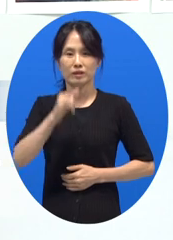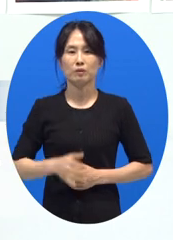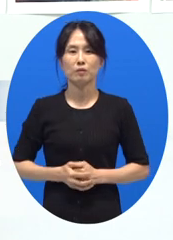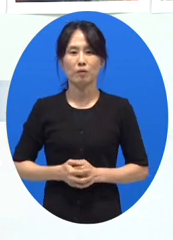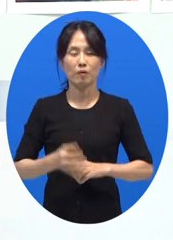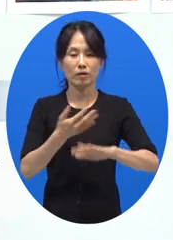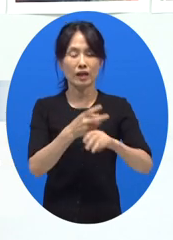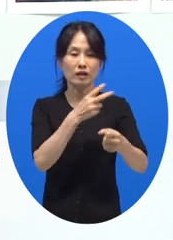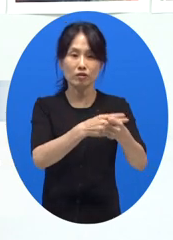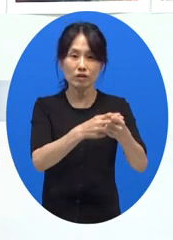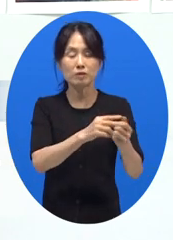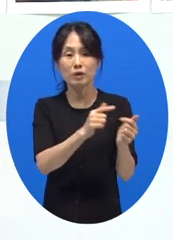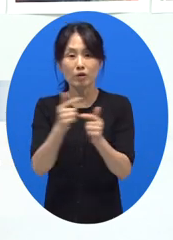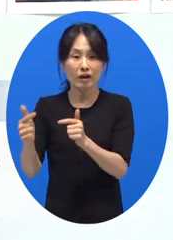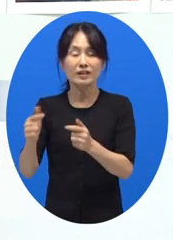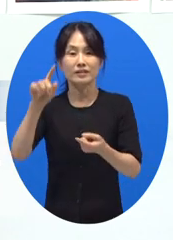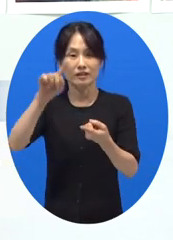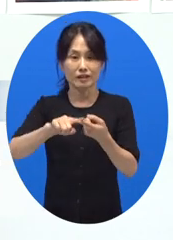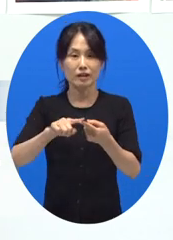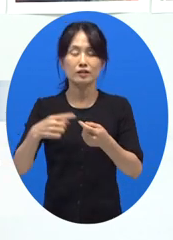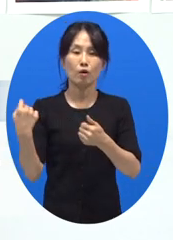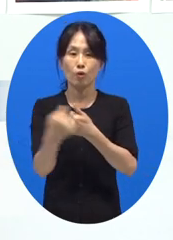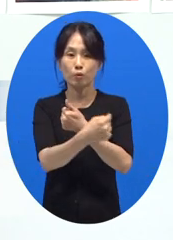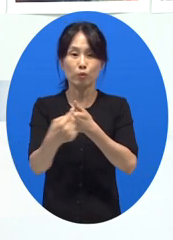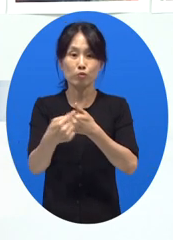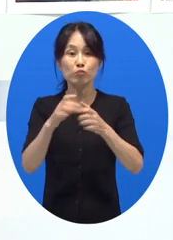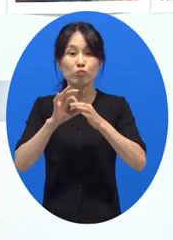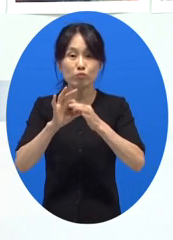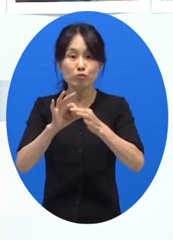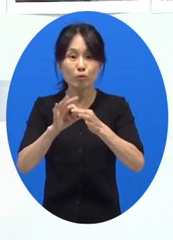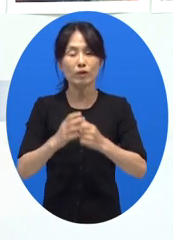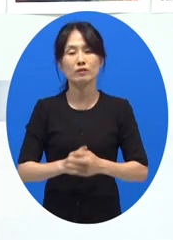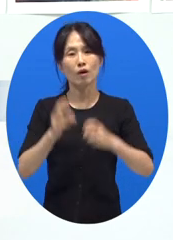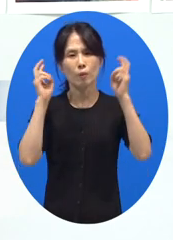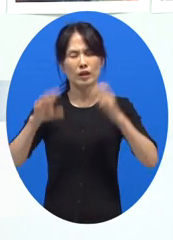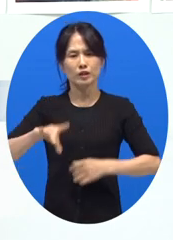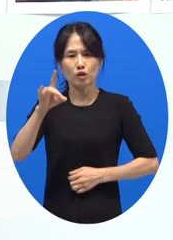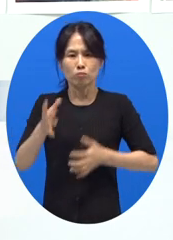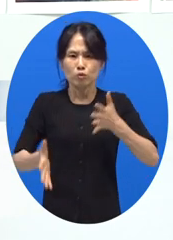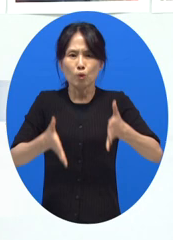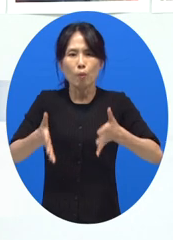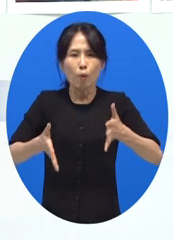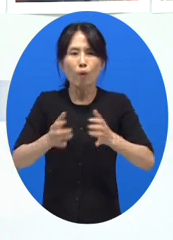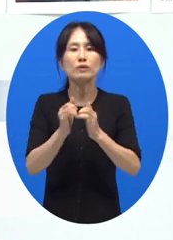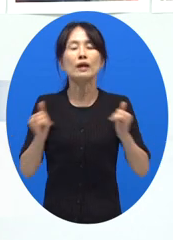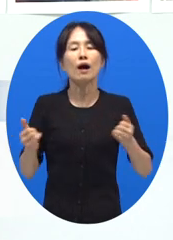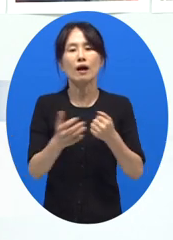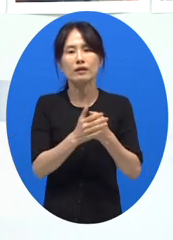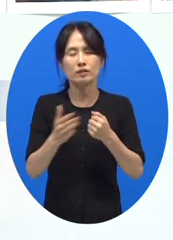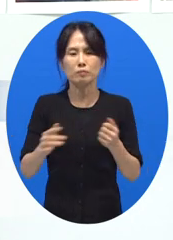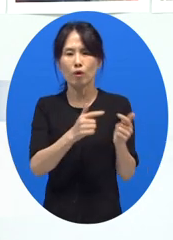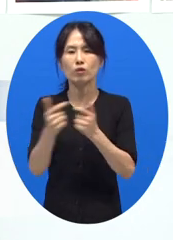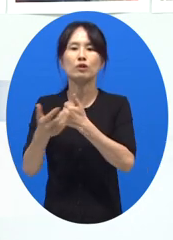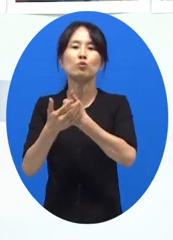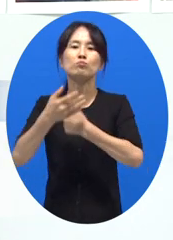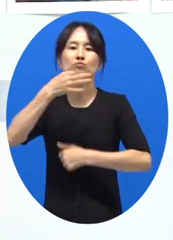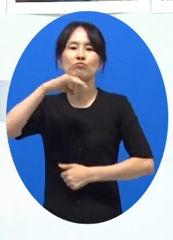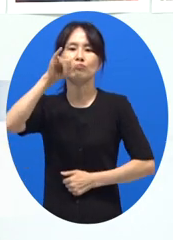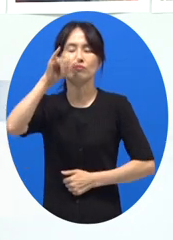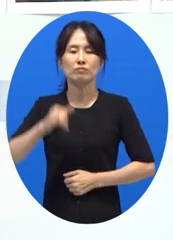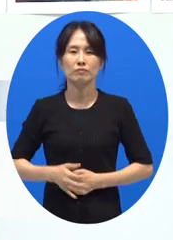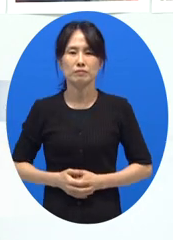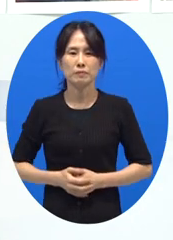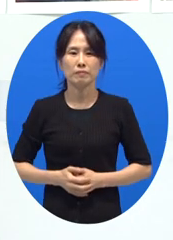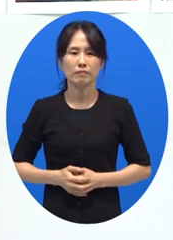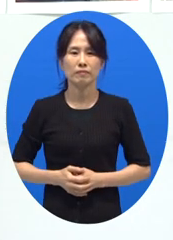그런 다른 멘토링이나 다양한 분야에 대한 교육이나 이런 것들을 통해서 회사를 처음 시작하는 부분에 있어서 여러모로